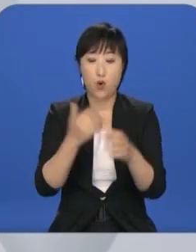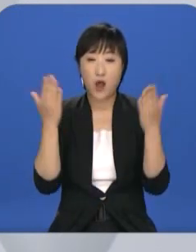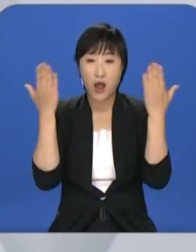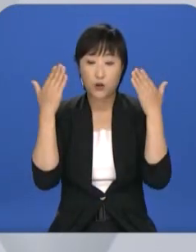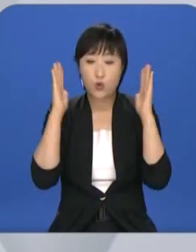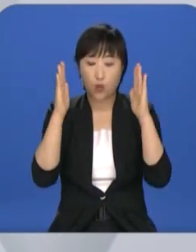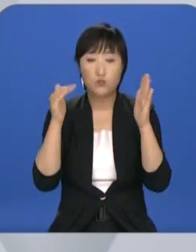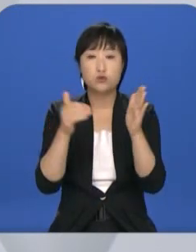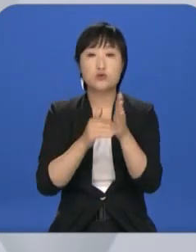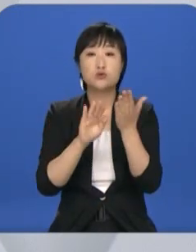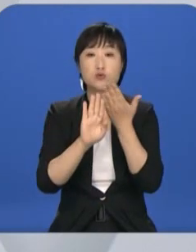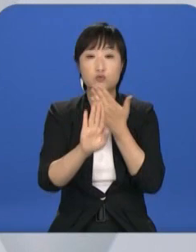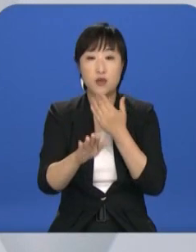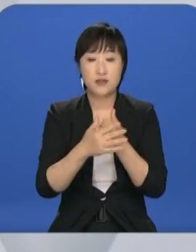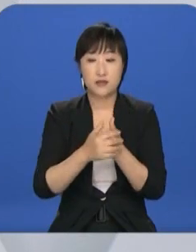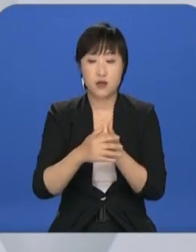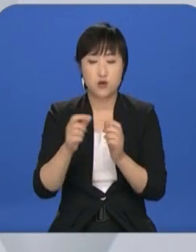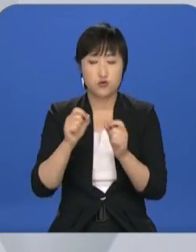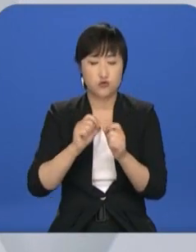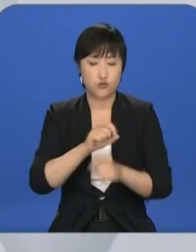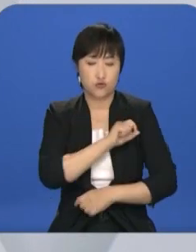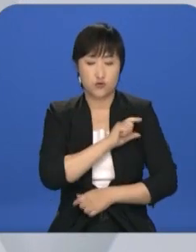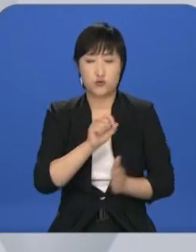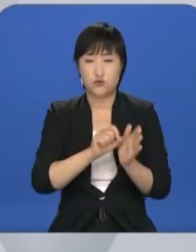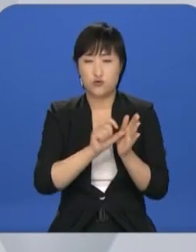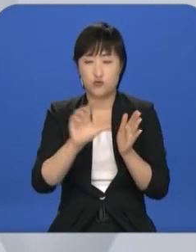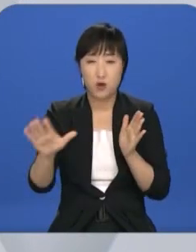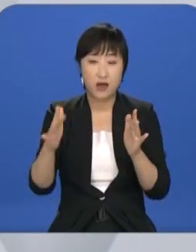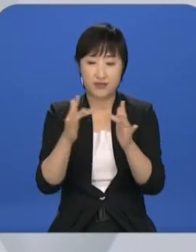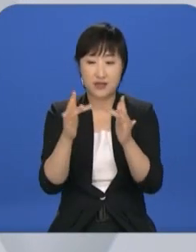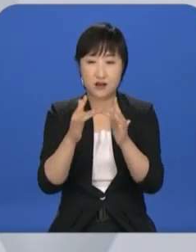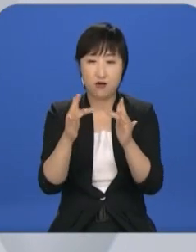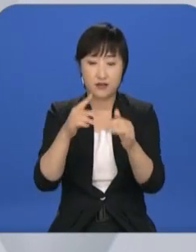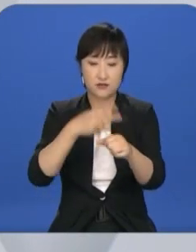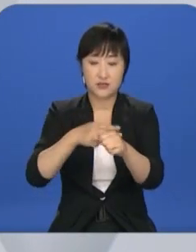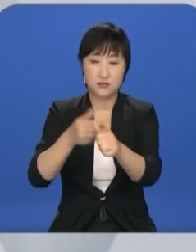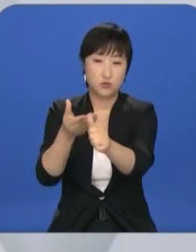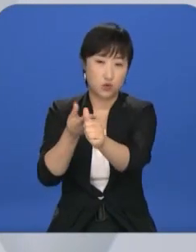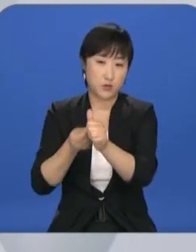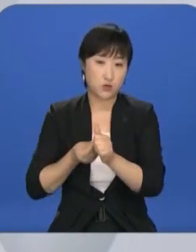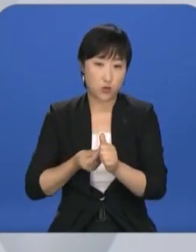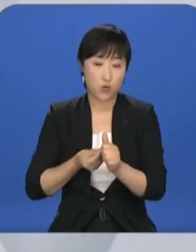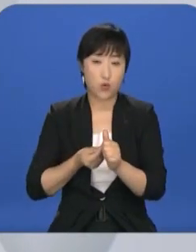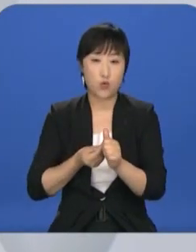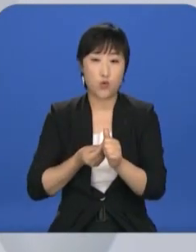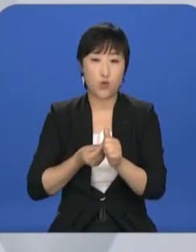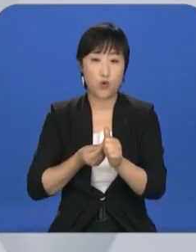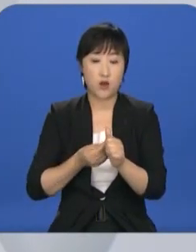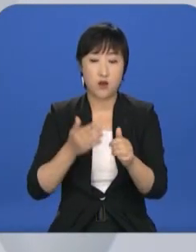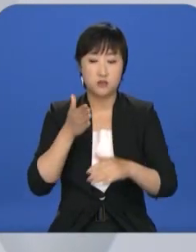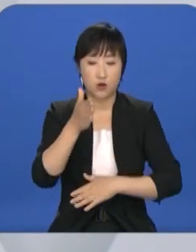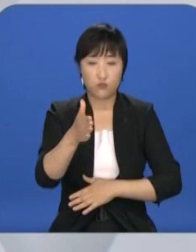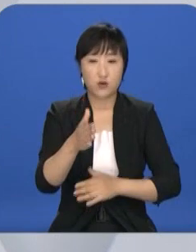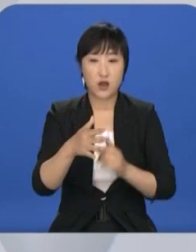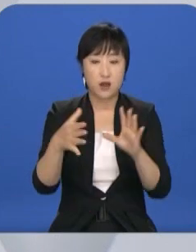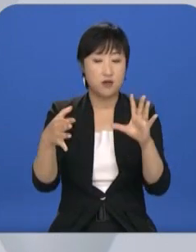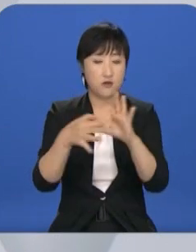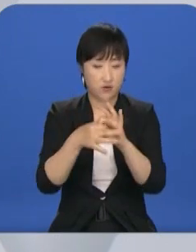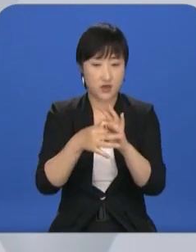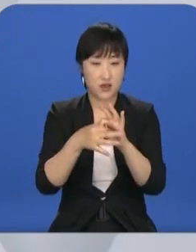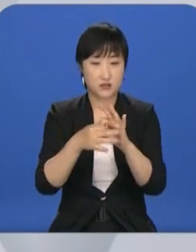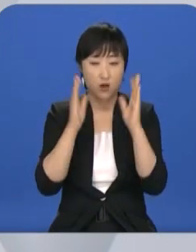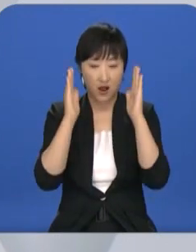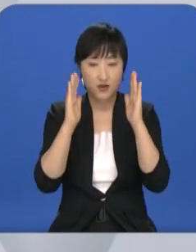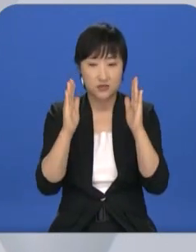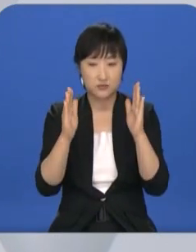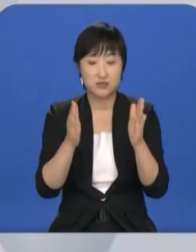방과 후에는 유명 강사진 온라인 강의 교육 지원으로 전문가 그룹과 연계